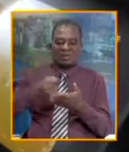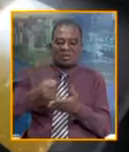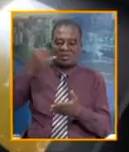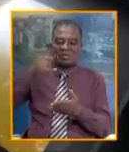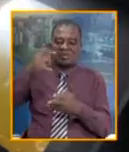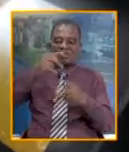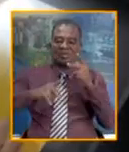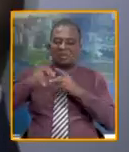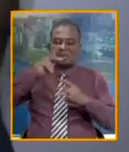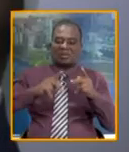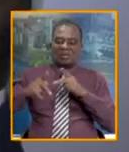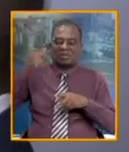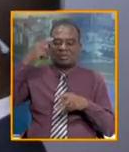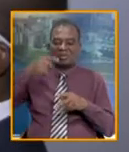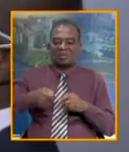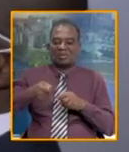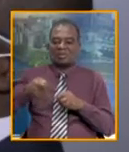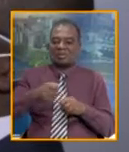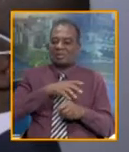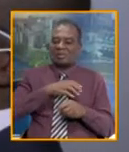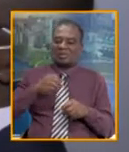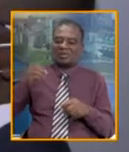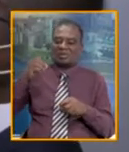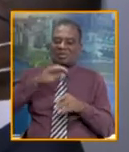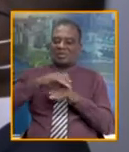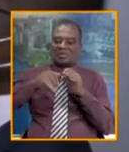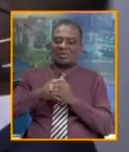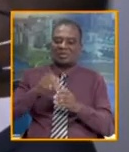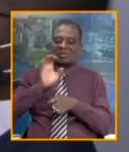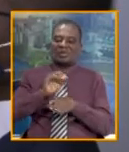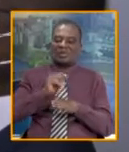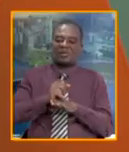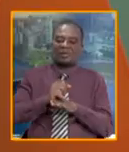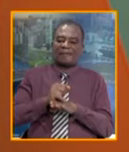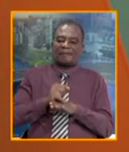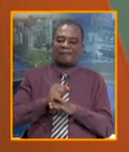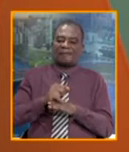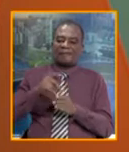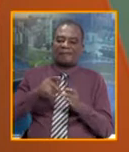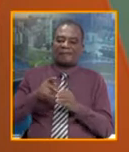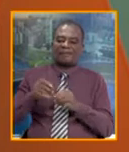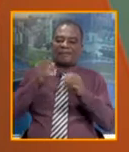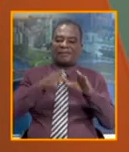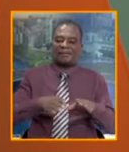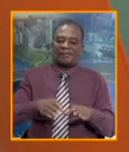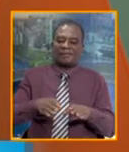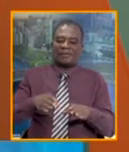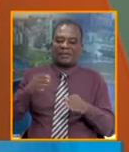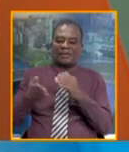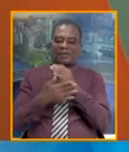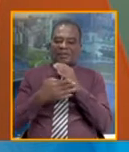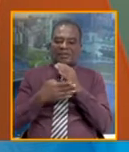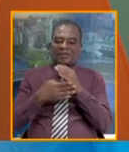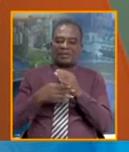le processus de digitalisation de ses produits et prestations sur toute l'étendue du territoire. Implanté à l'agence principale de la Banque des